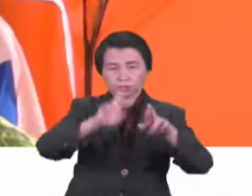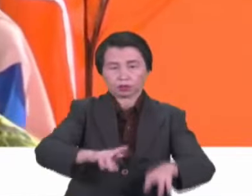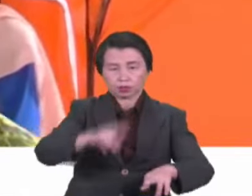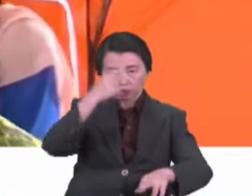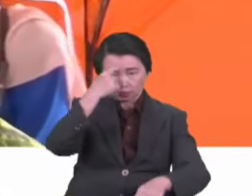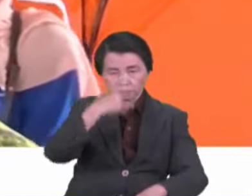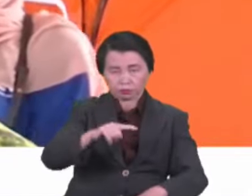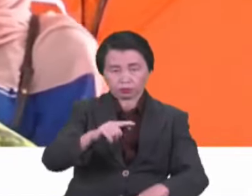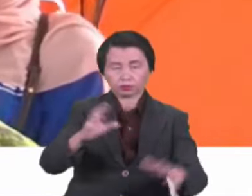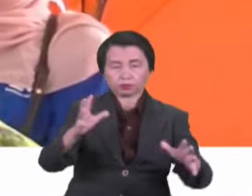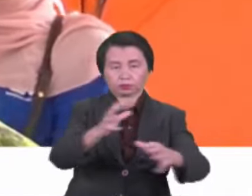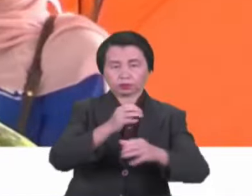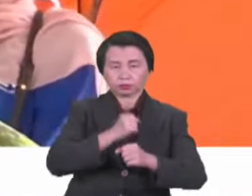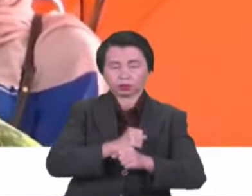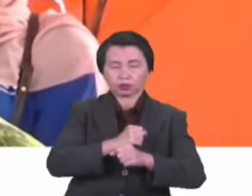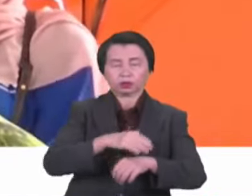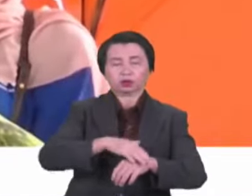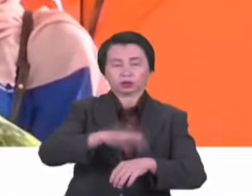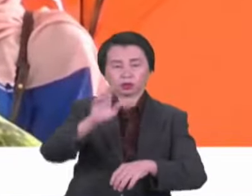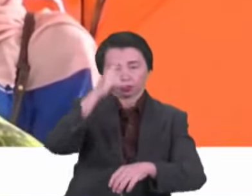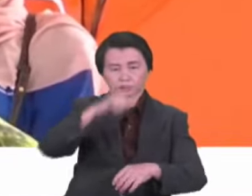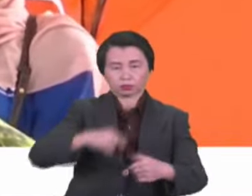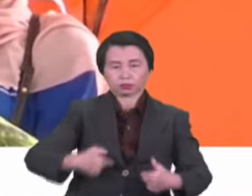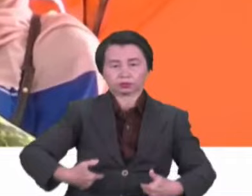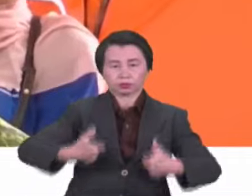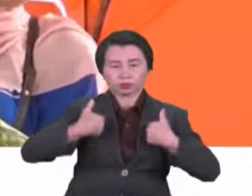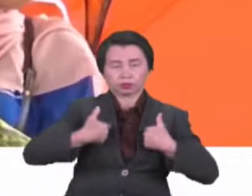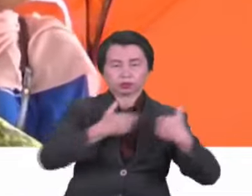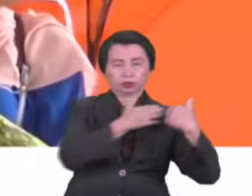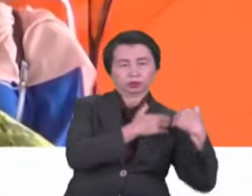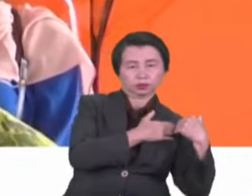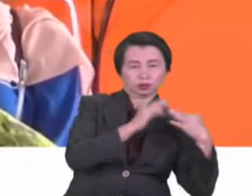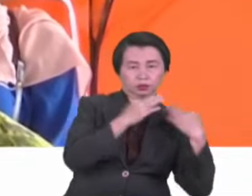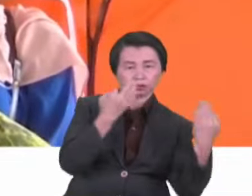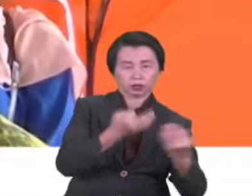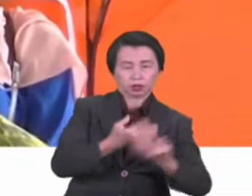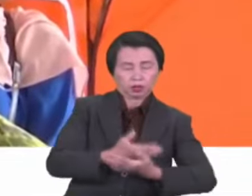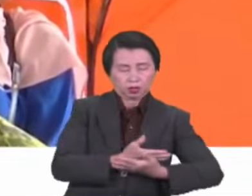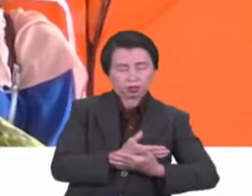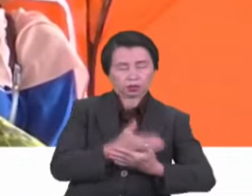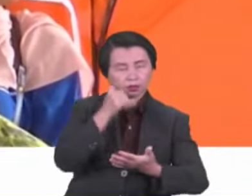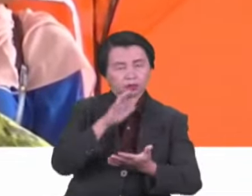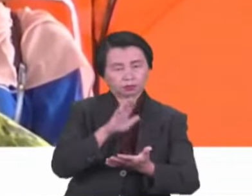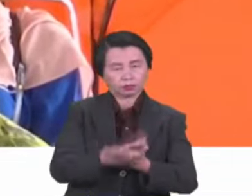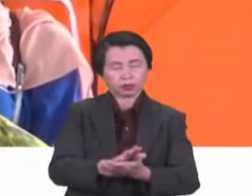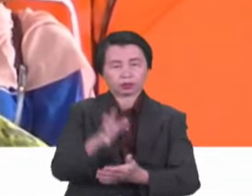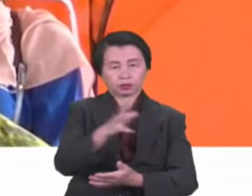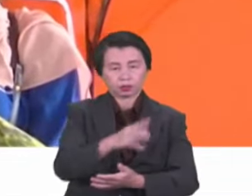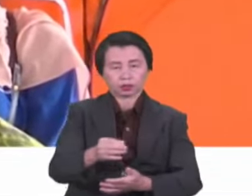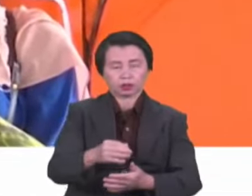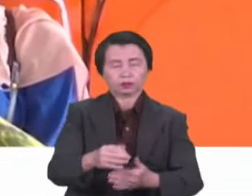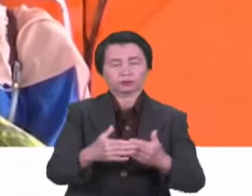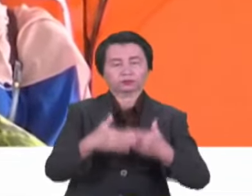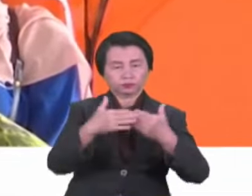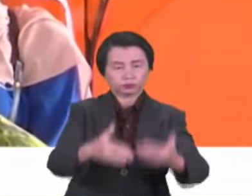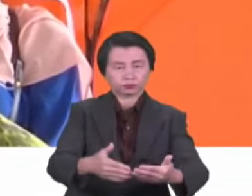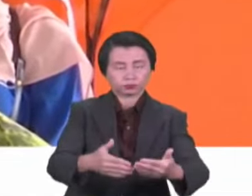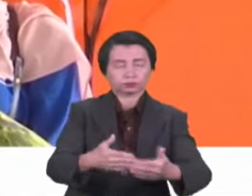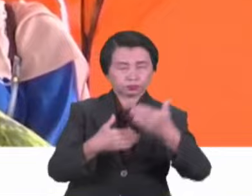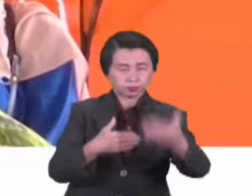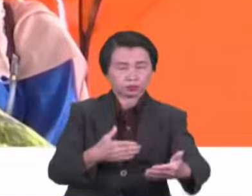dia mendapat kelebihan untuk hidup, menyara keluarga, anak bini dia dan seterusnya. Daripada langkah itu,